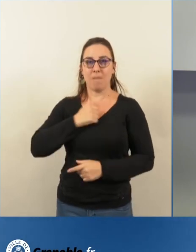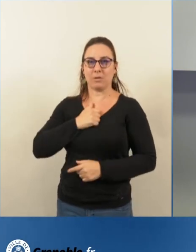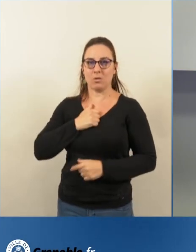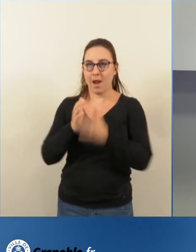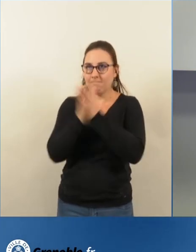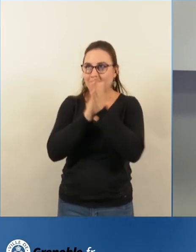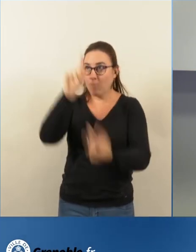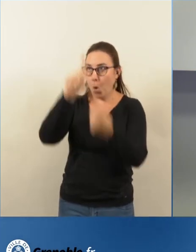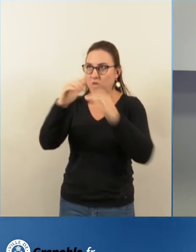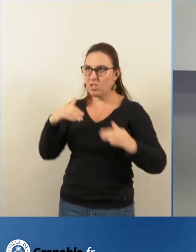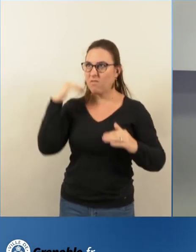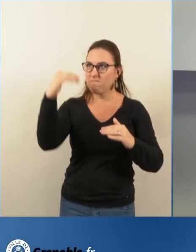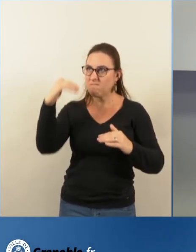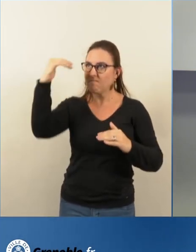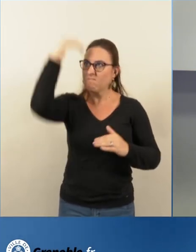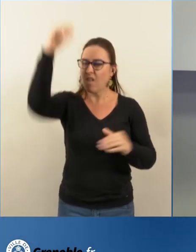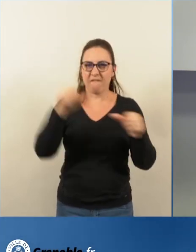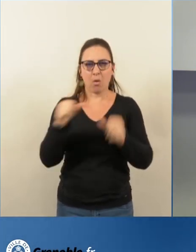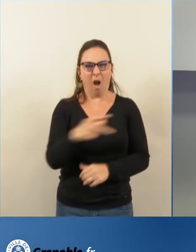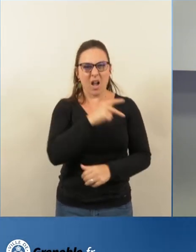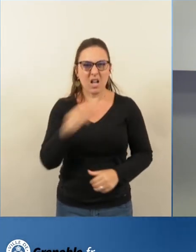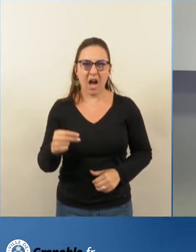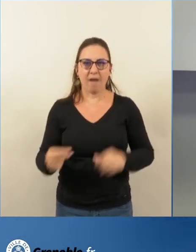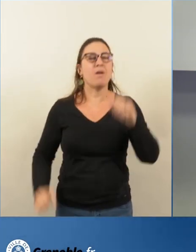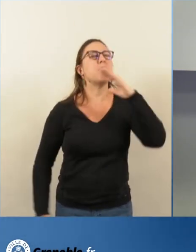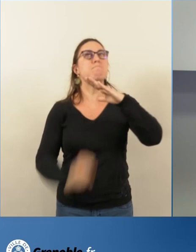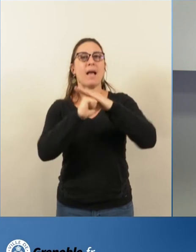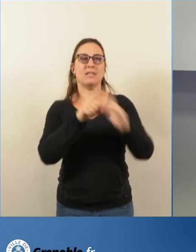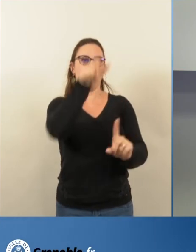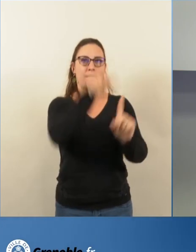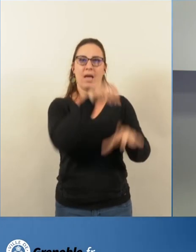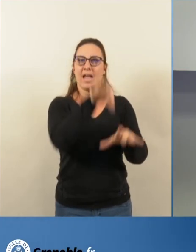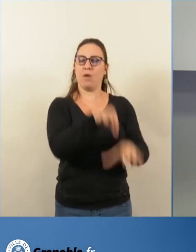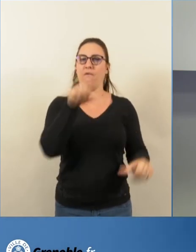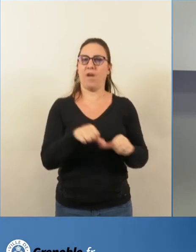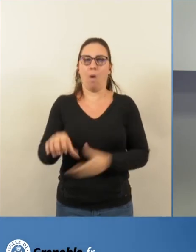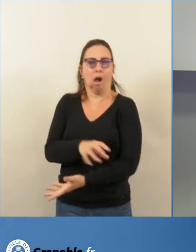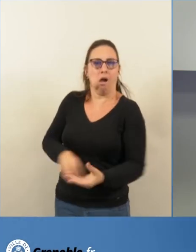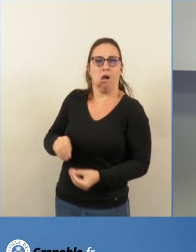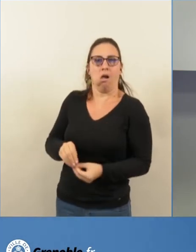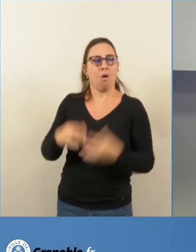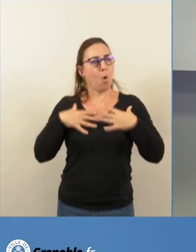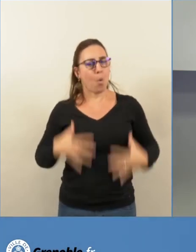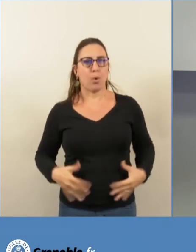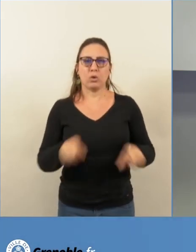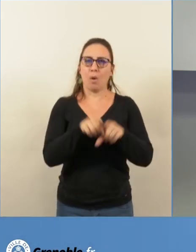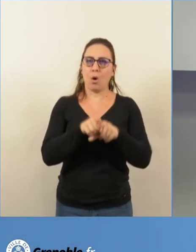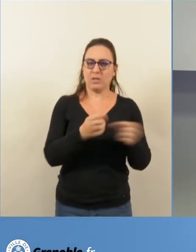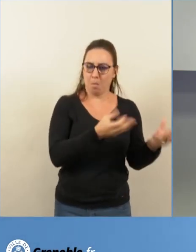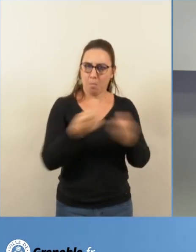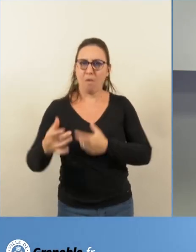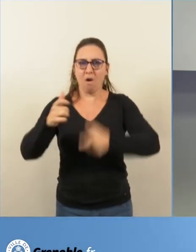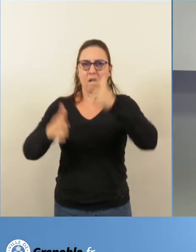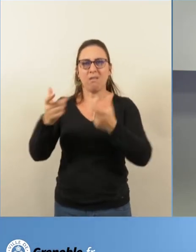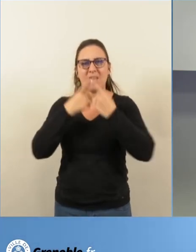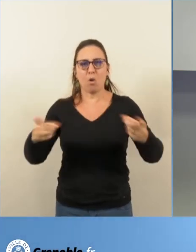qu'il a ainsi commis l'acte le plus grave qui pouvait être reproché à un élu qu'un tel comportement et de nature à fragiliser les institutions